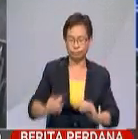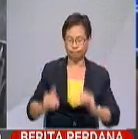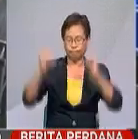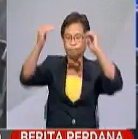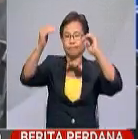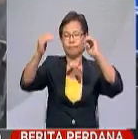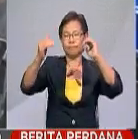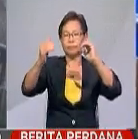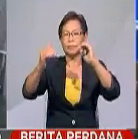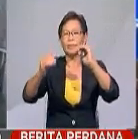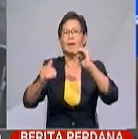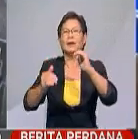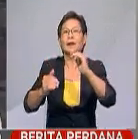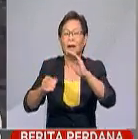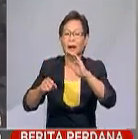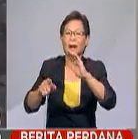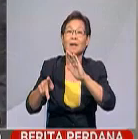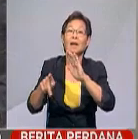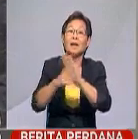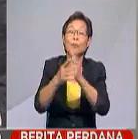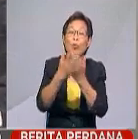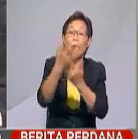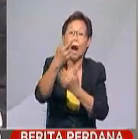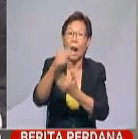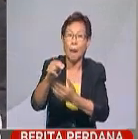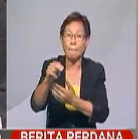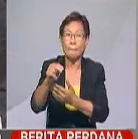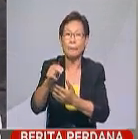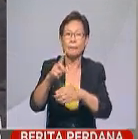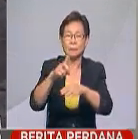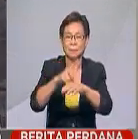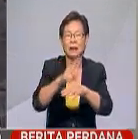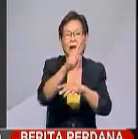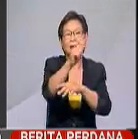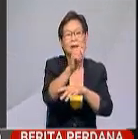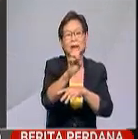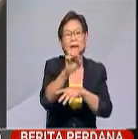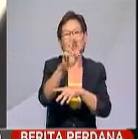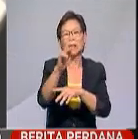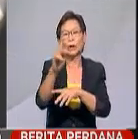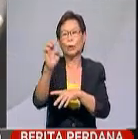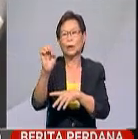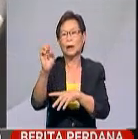taraf kemudahan infrastruktur pengkalan nelayan Kampung Teluk di Teluk Kemang.